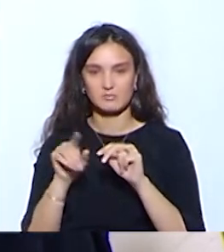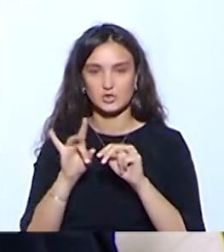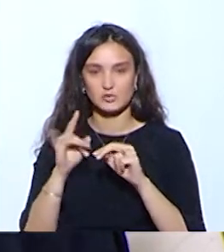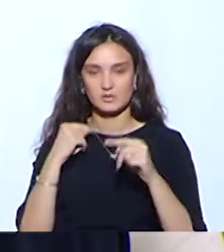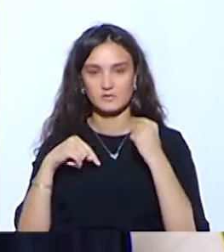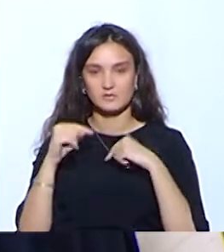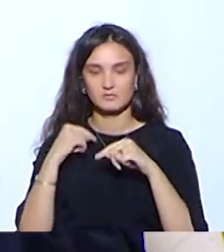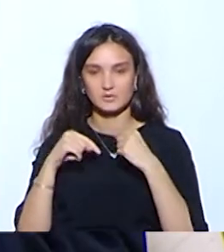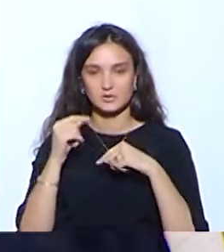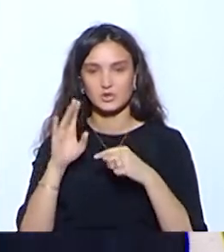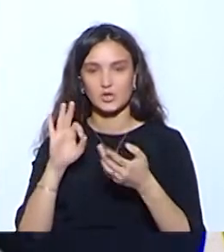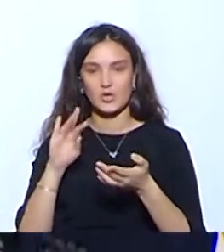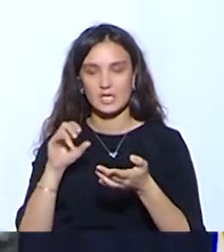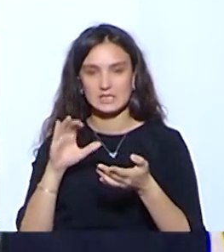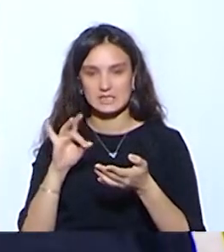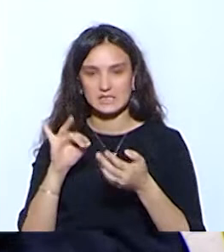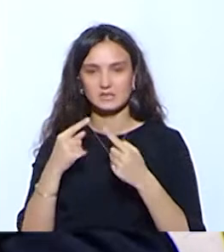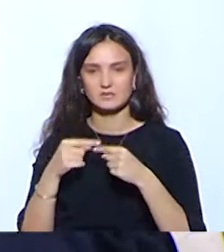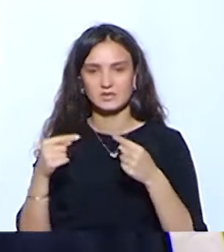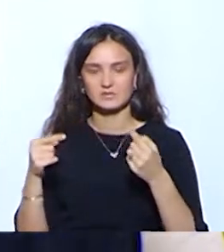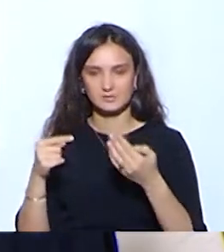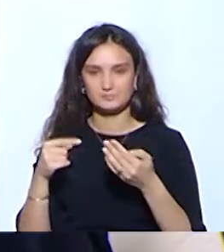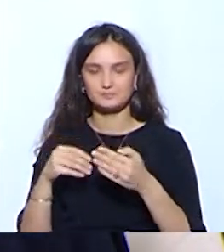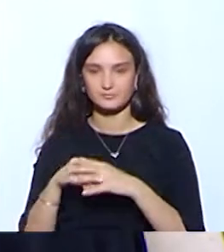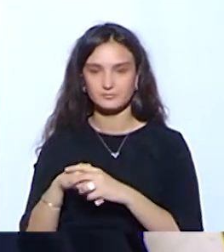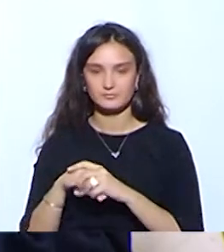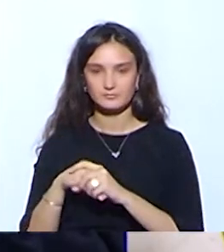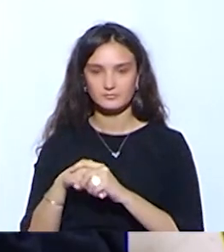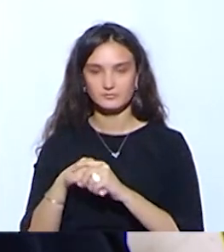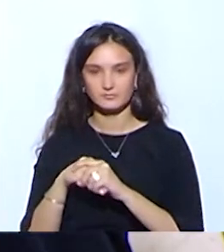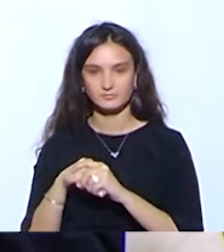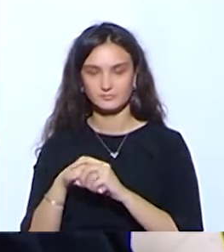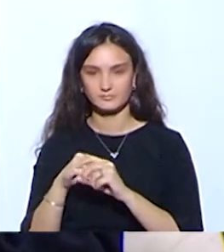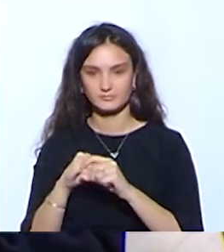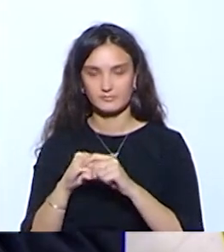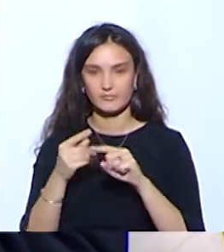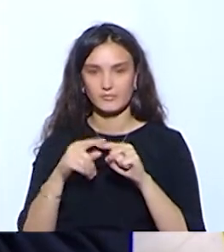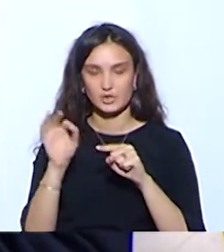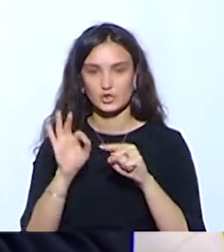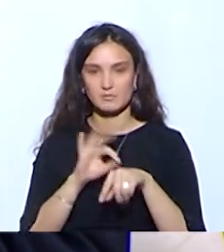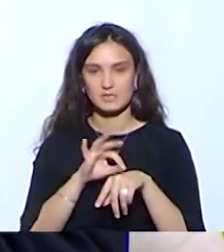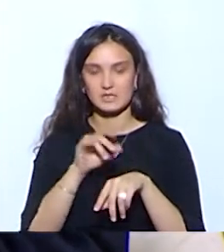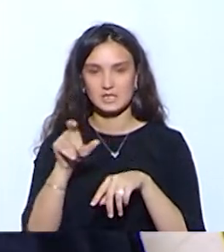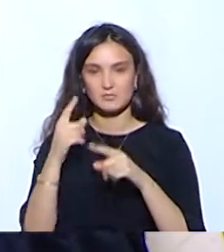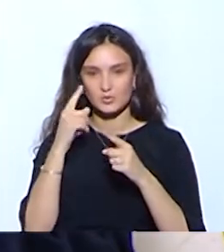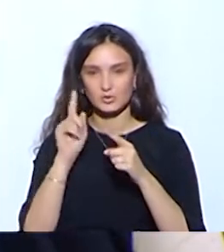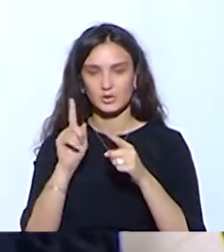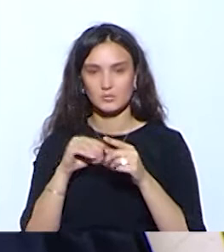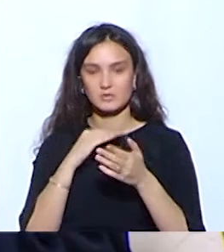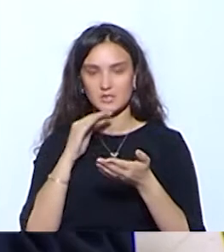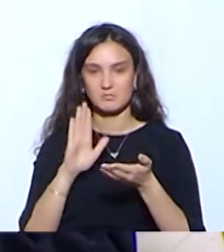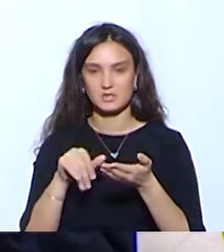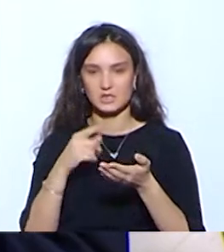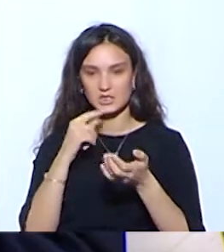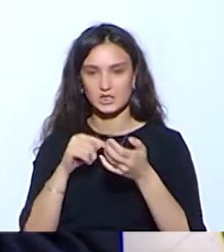ცხიმოვანი ნითრებებს, აი ქოლესტერინი და სხვადასხვა ფრაქციებია, ტრიგლიცერიდები და ასე შემდეგ, იმიტომ რომ ხშირად პაციენტებს გონიათ, რომ საკმარისია